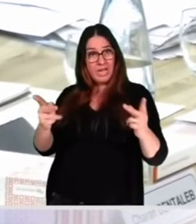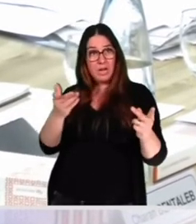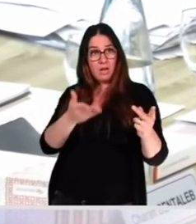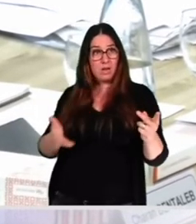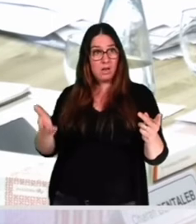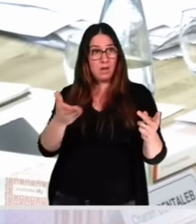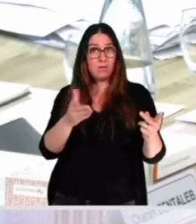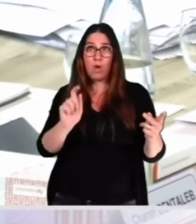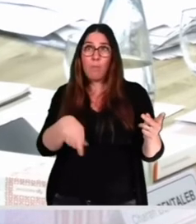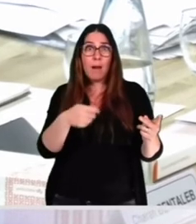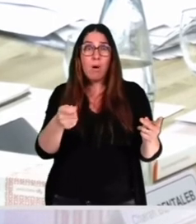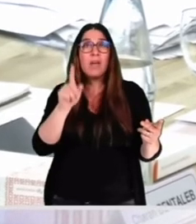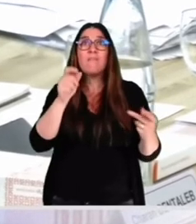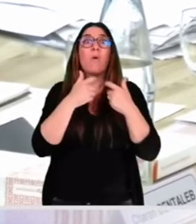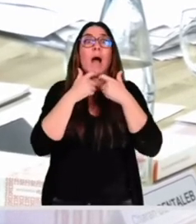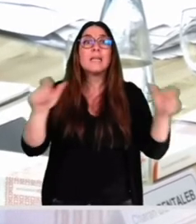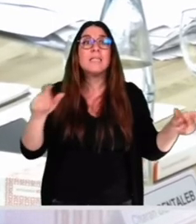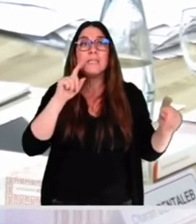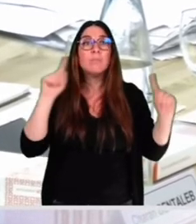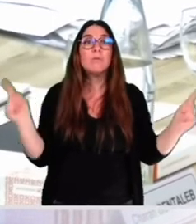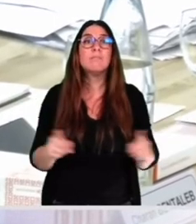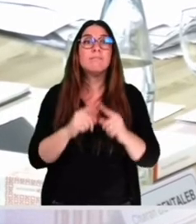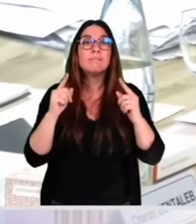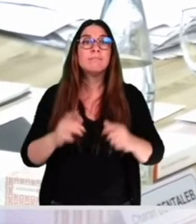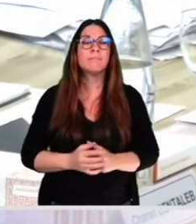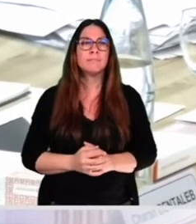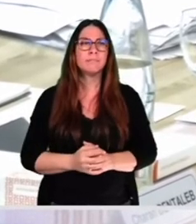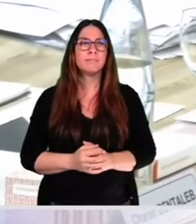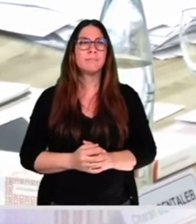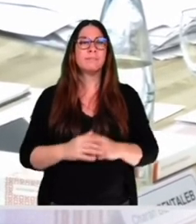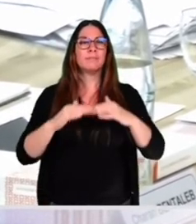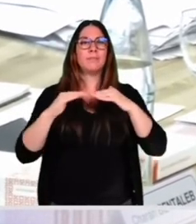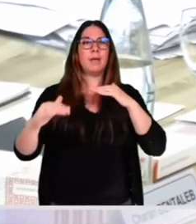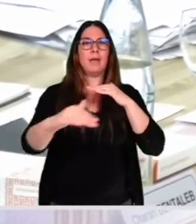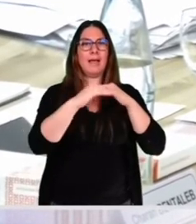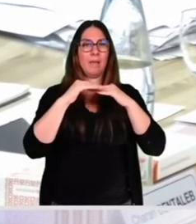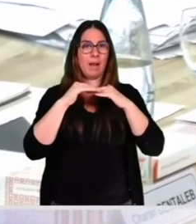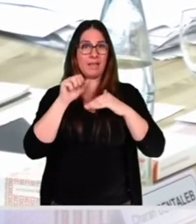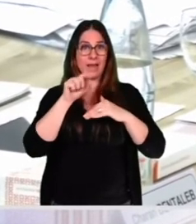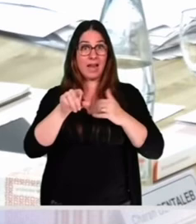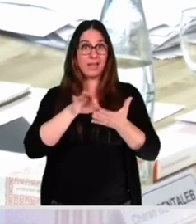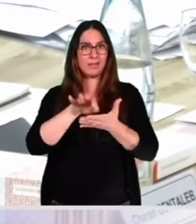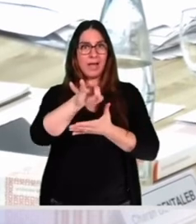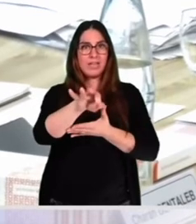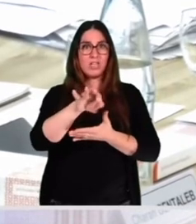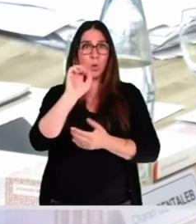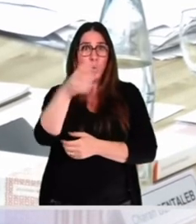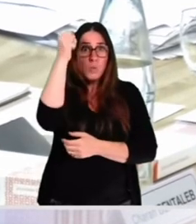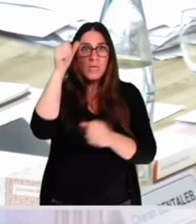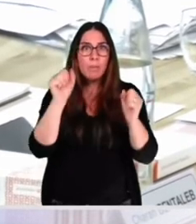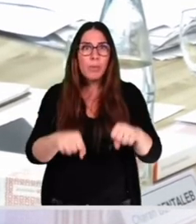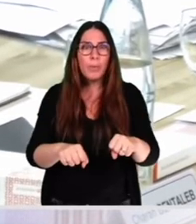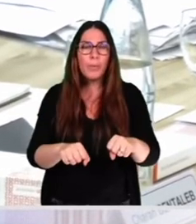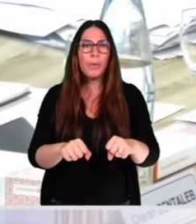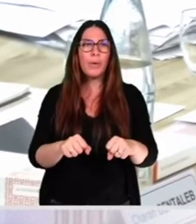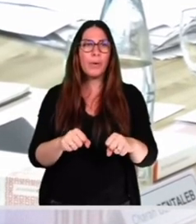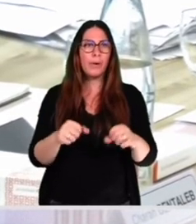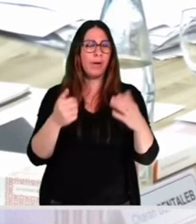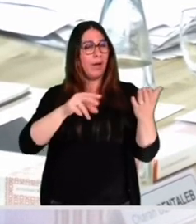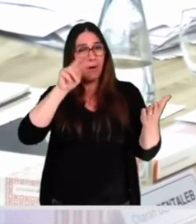Alors que la ville doit rester accessible à tous. L'esplanade offre une opportunité stratégique unique. celle de créer